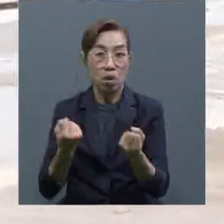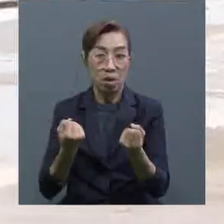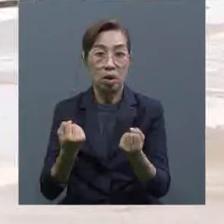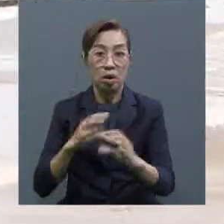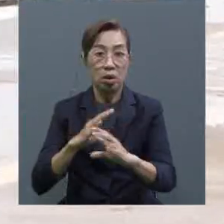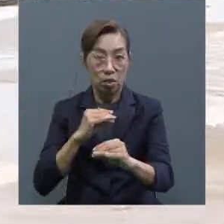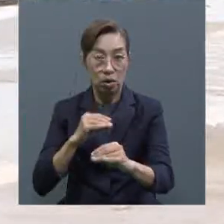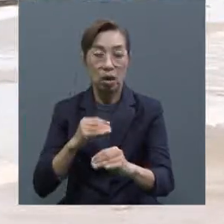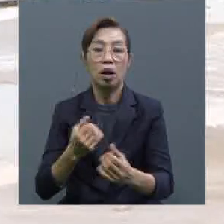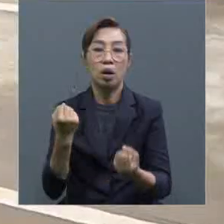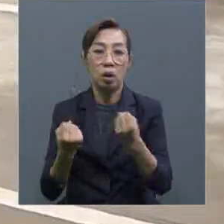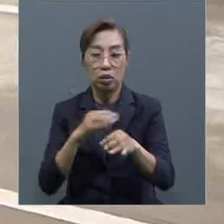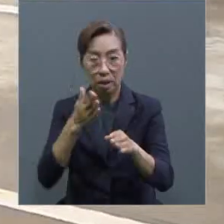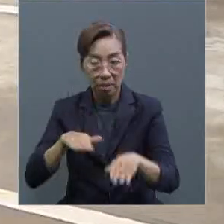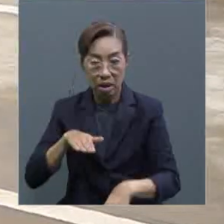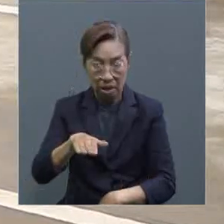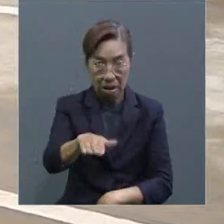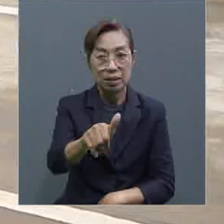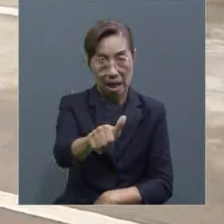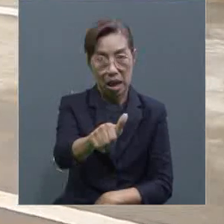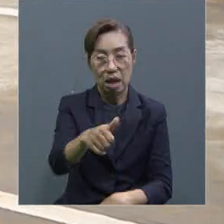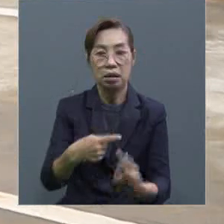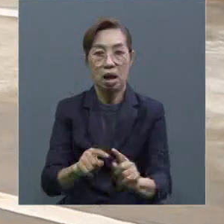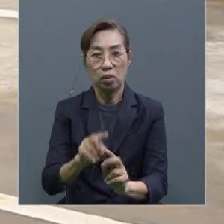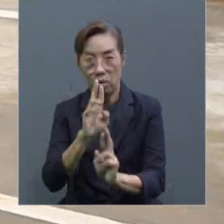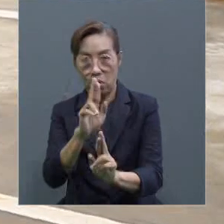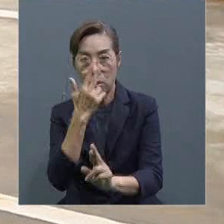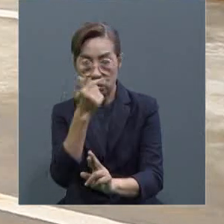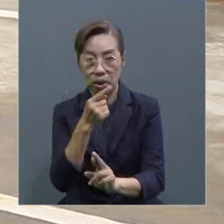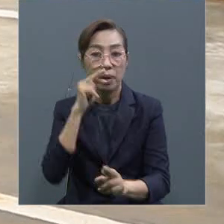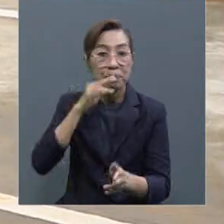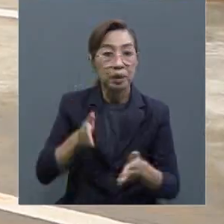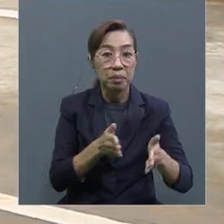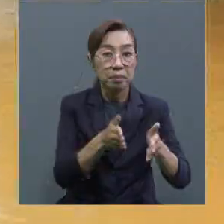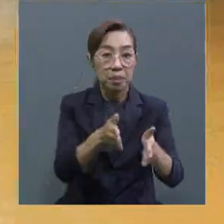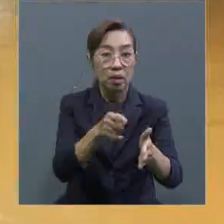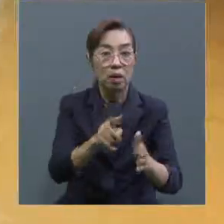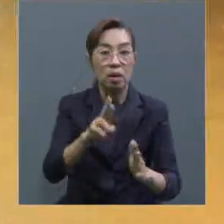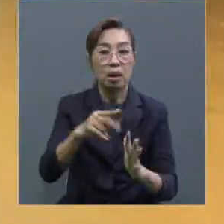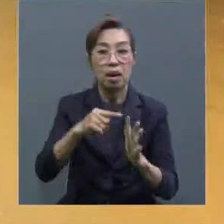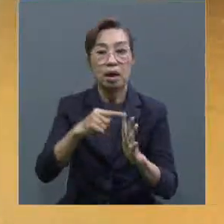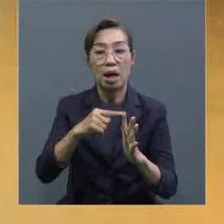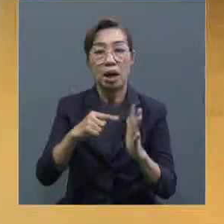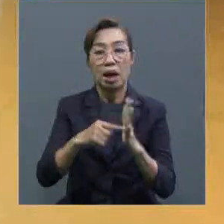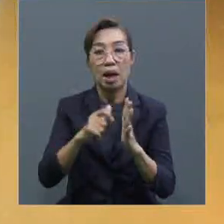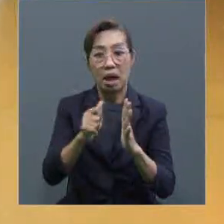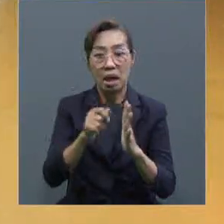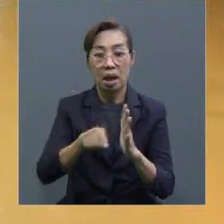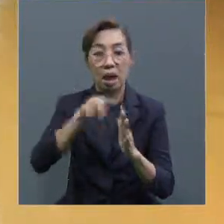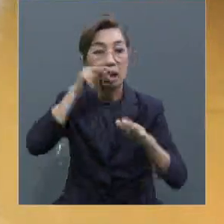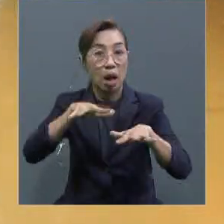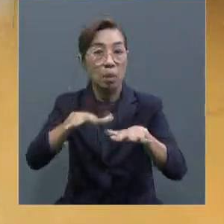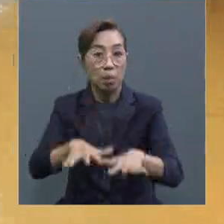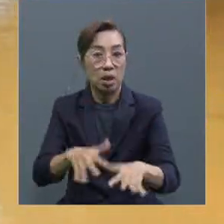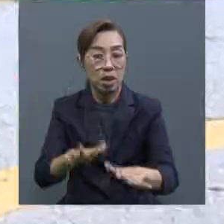สัญจรเข้าไปได้แล้วแต่ว่าต้องใช้ความระมัดระวังค่ะนอกจากนี้ระดับน้ำในคลองละแอร์ที่อำเภอยะหาระดับน้ำก็ลดลง